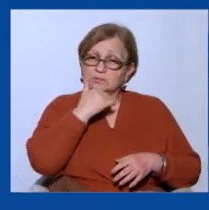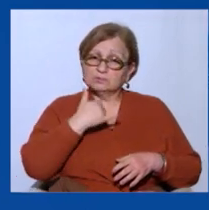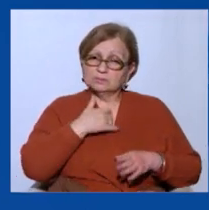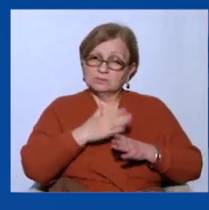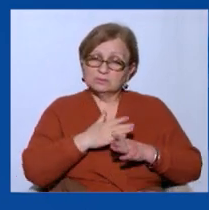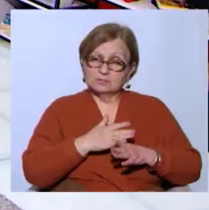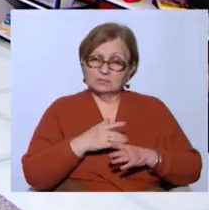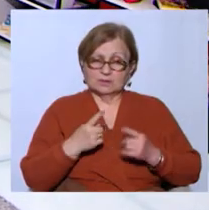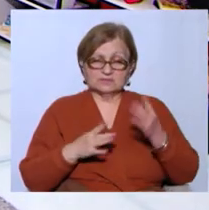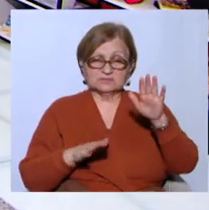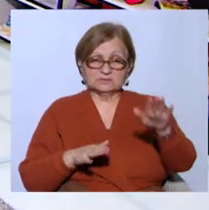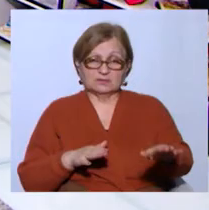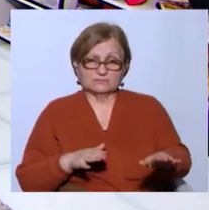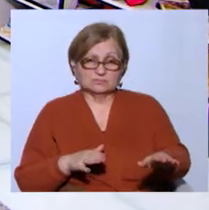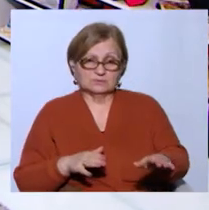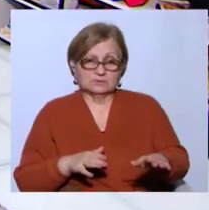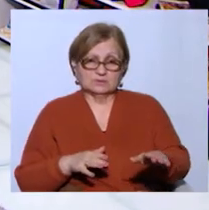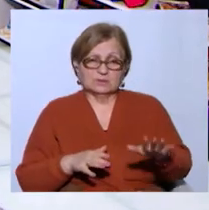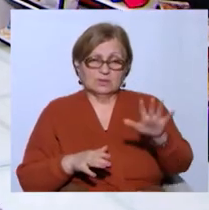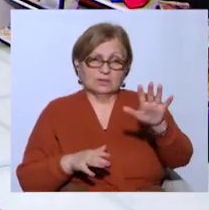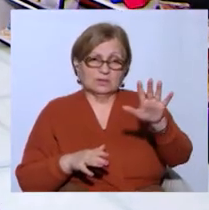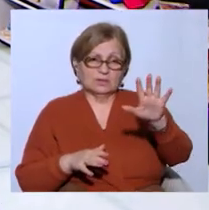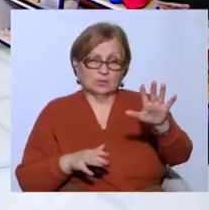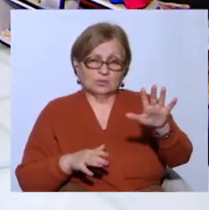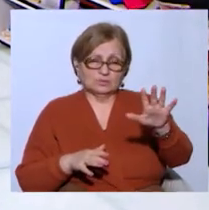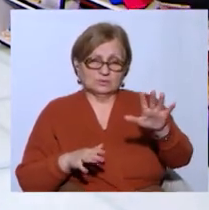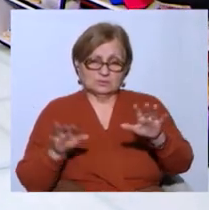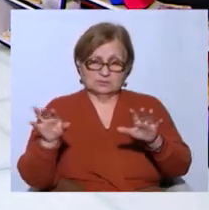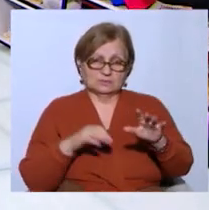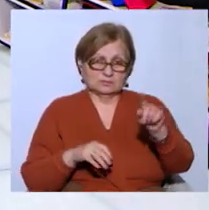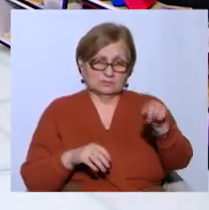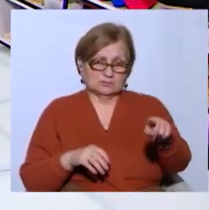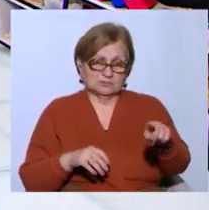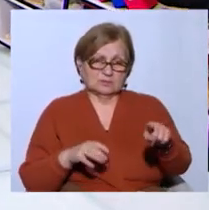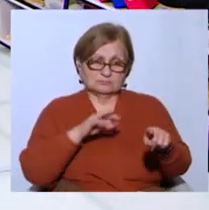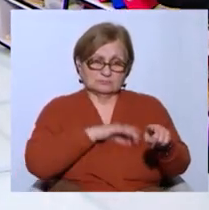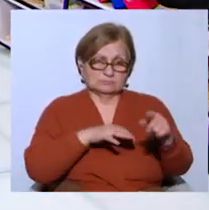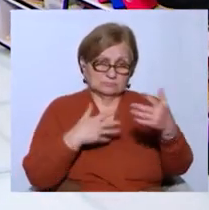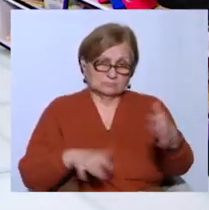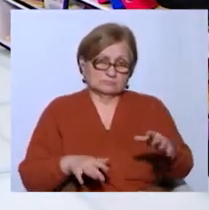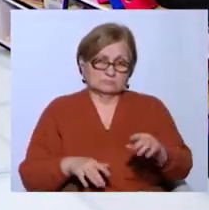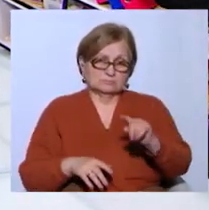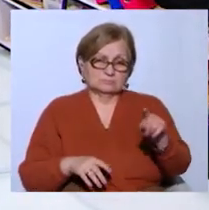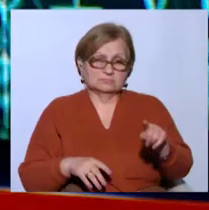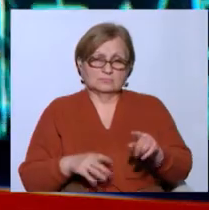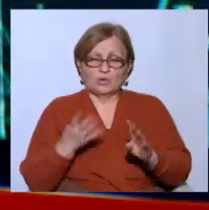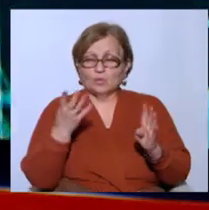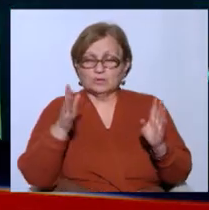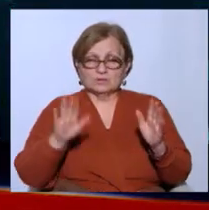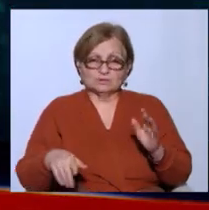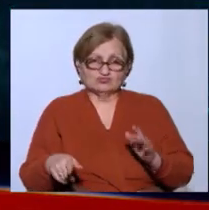აქ შეგვიძლია დავდოთ 5 ნივთი, ხო, 1-1 5-დან. 1 რო უკვე გამოვიყენოთ, შესაბამისად 1 აღარა გვაქვს, დაგვრჩა